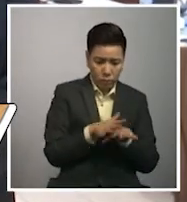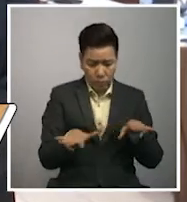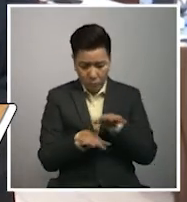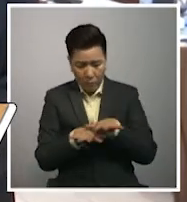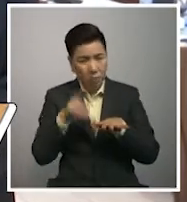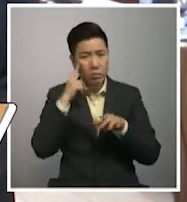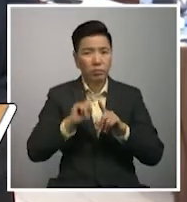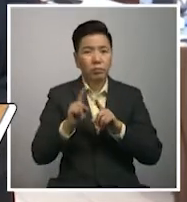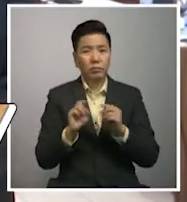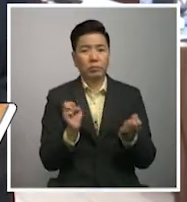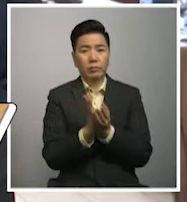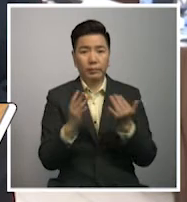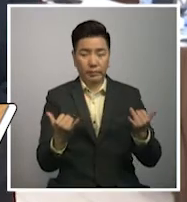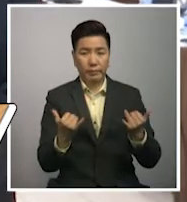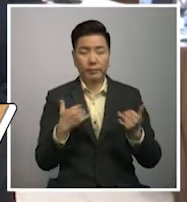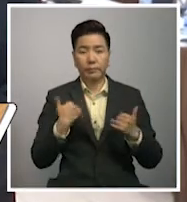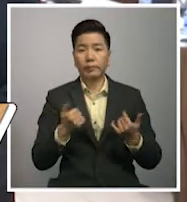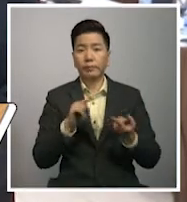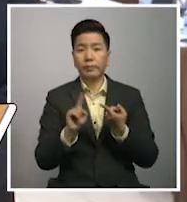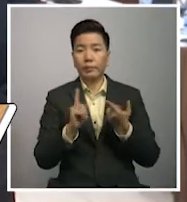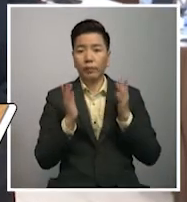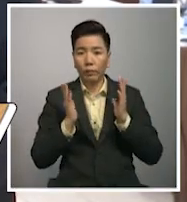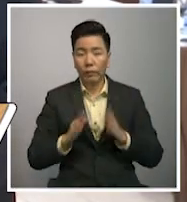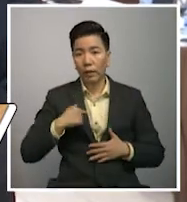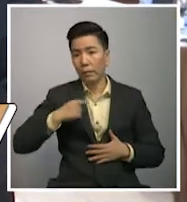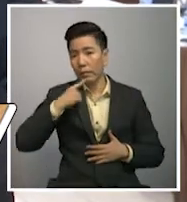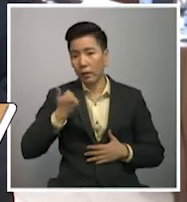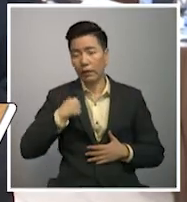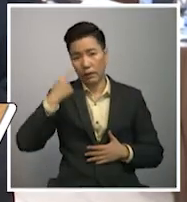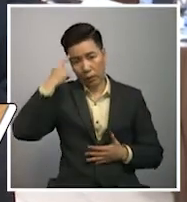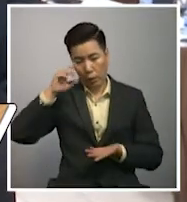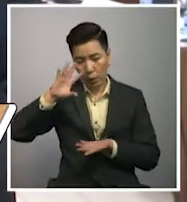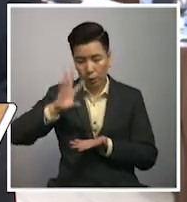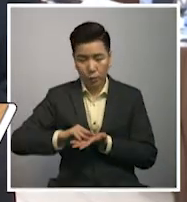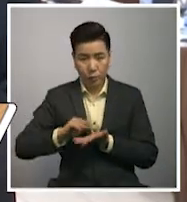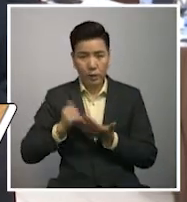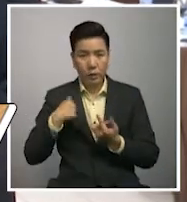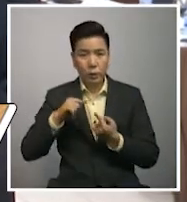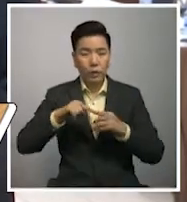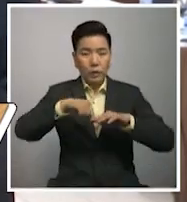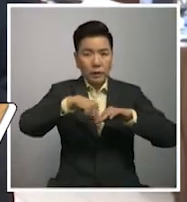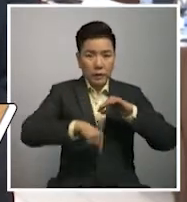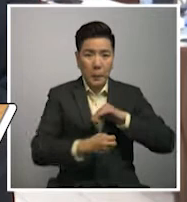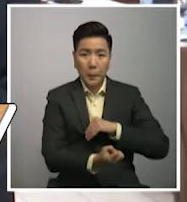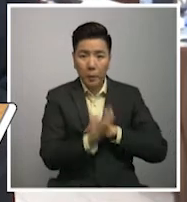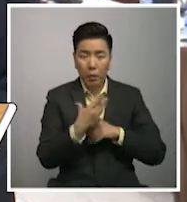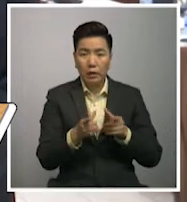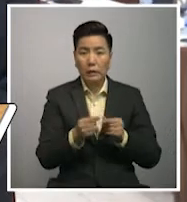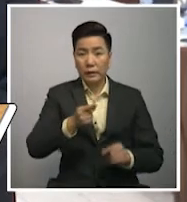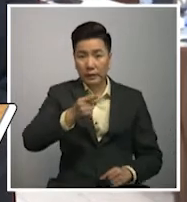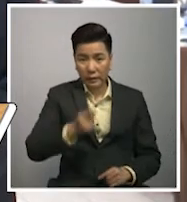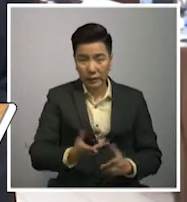กินของพี่น้องประชาชนเพราะสิ่งต่างๆเหล่านี้เนี่ย เราได้รับข้อมูลทั้งเชิงลึกทั้งข้อที่จริ